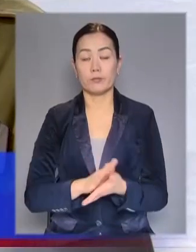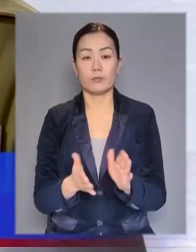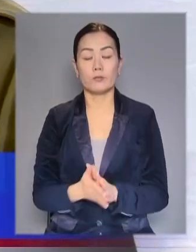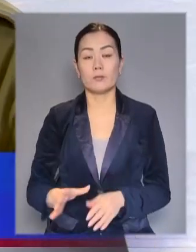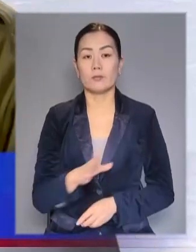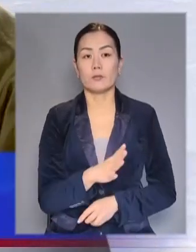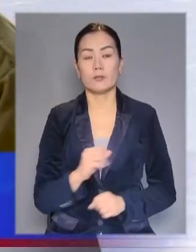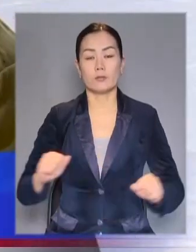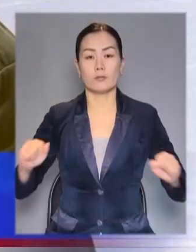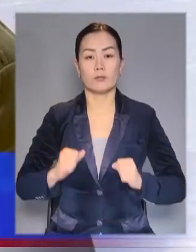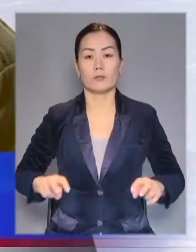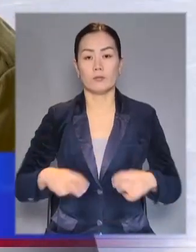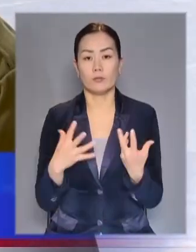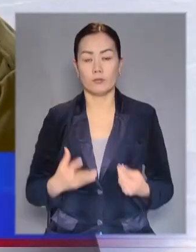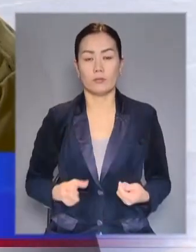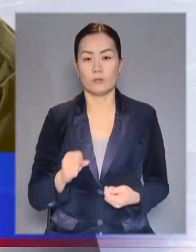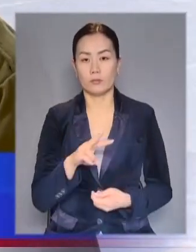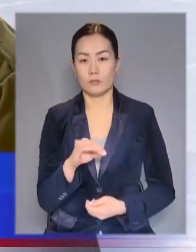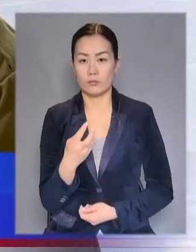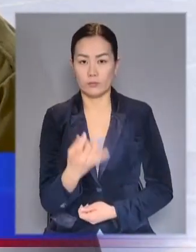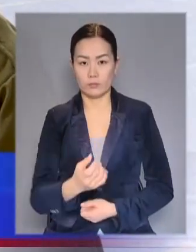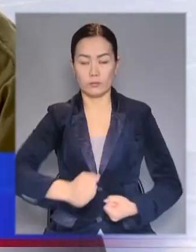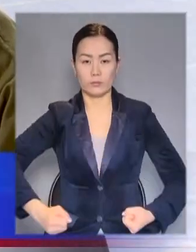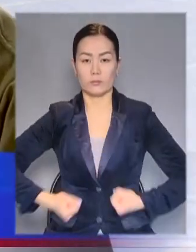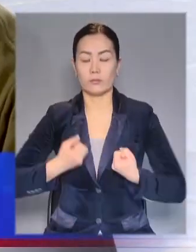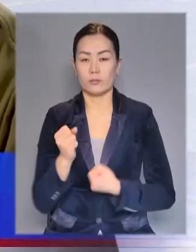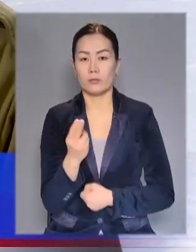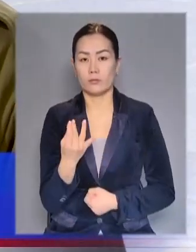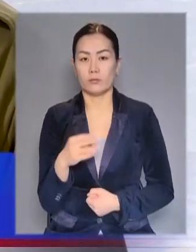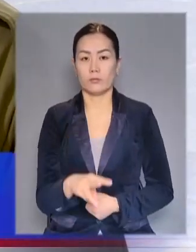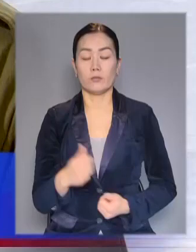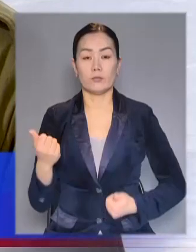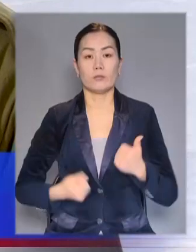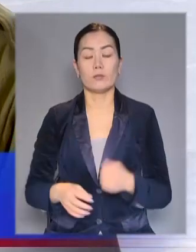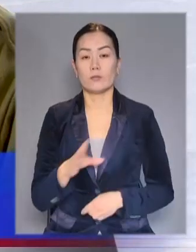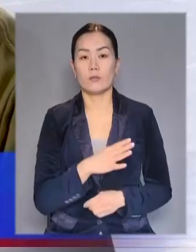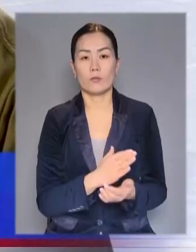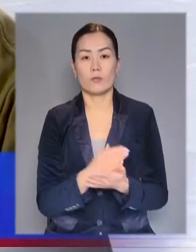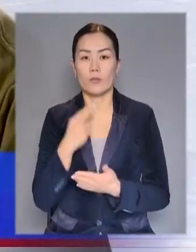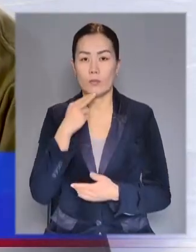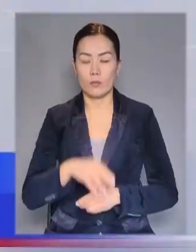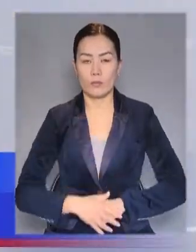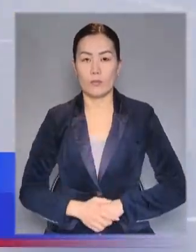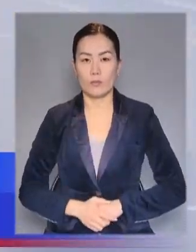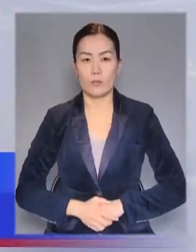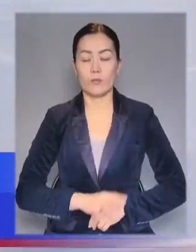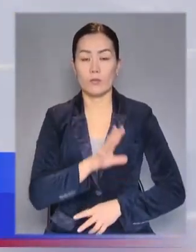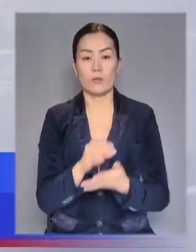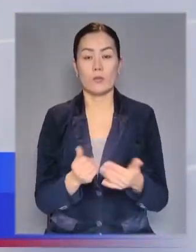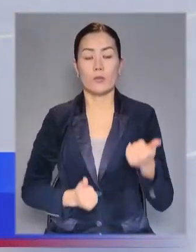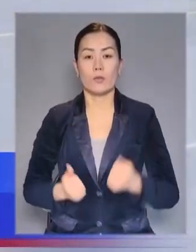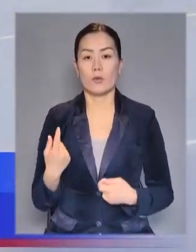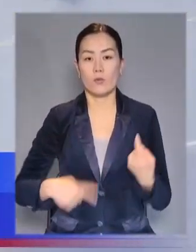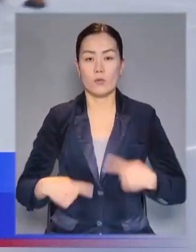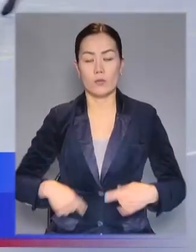Мероприятие организовано спортивным комитетом Алишера Изгалиевича при поддержке акима области. Турнир проходит на высоком уровне. Всего в турнире